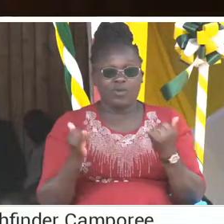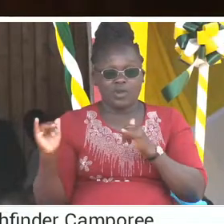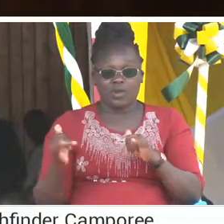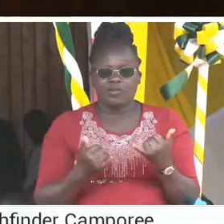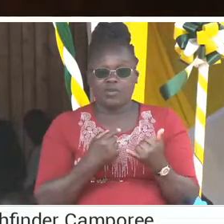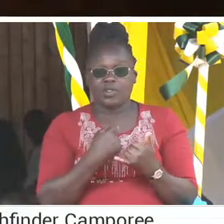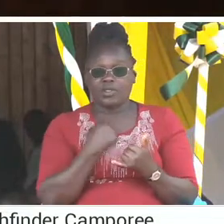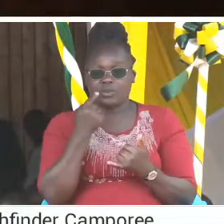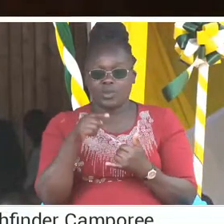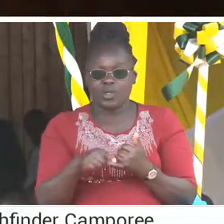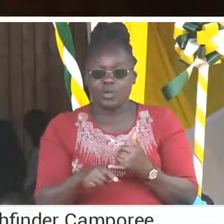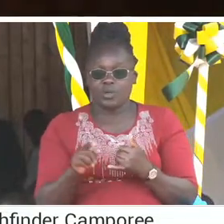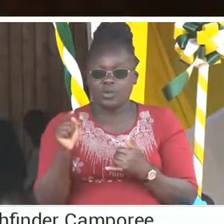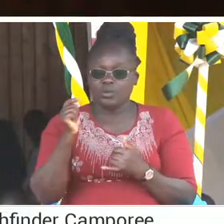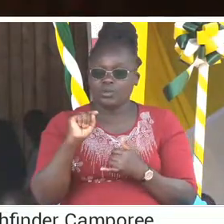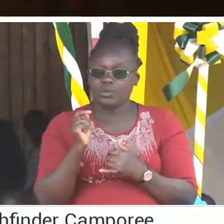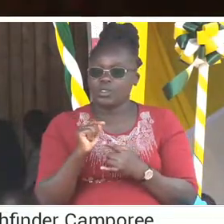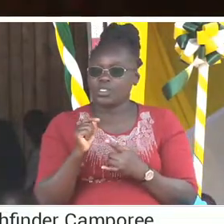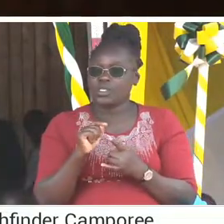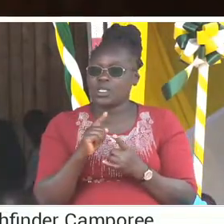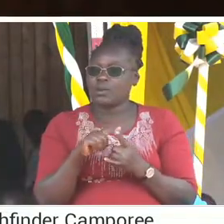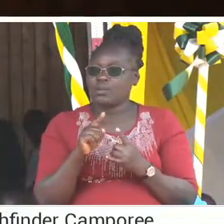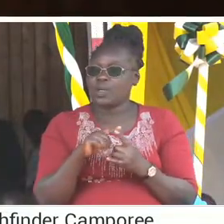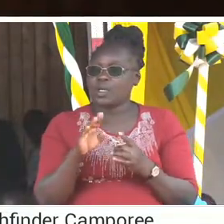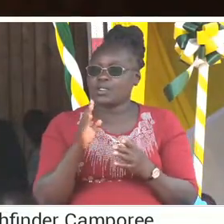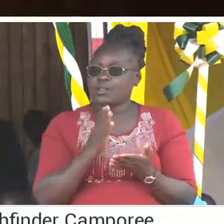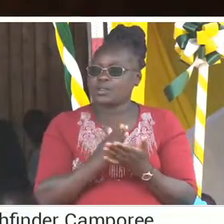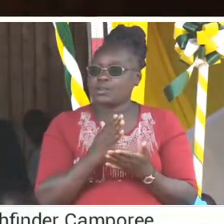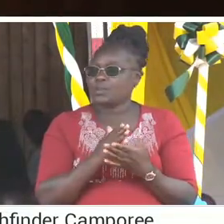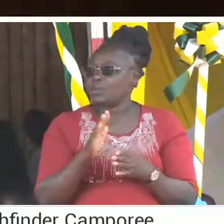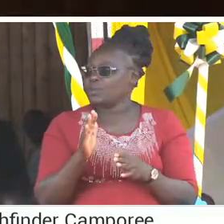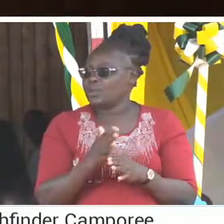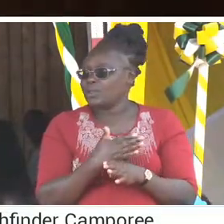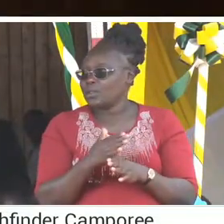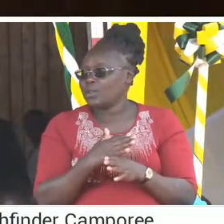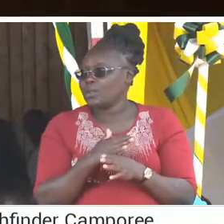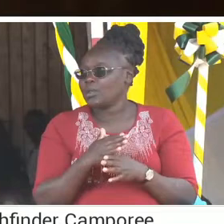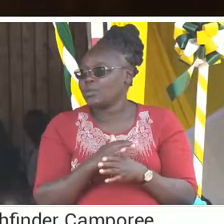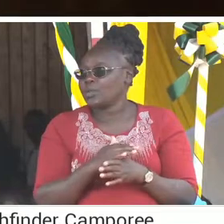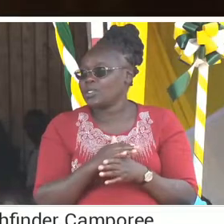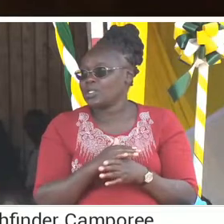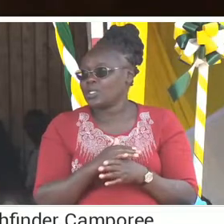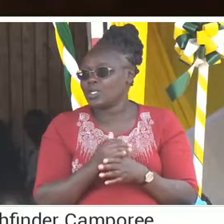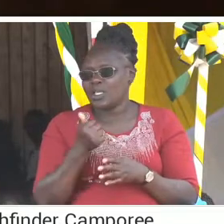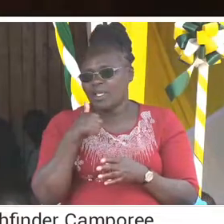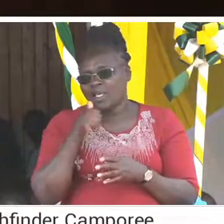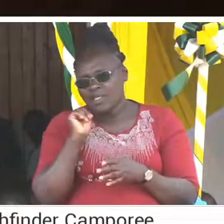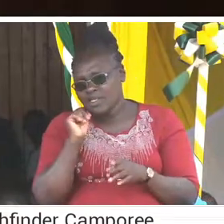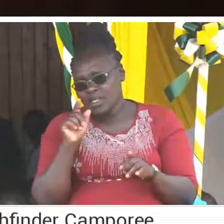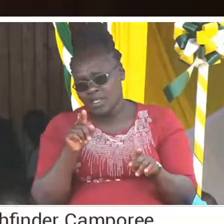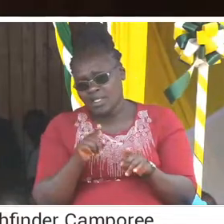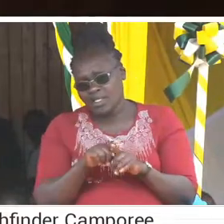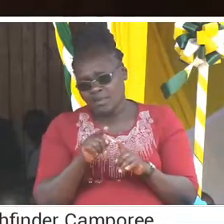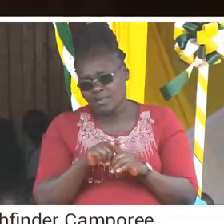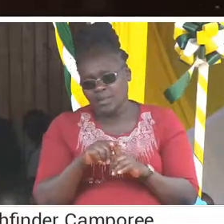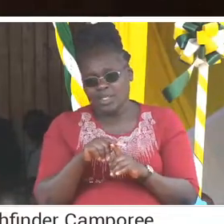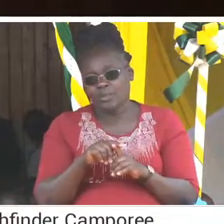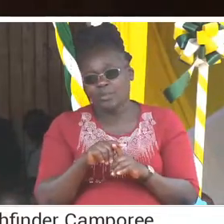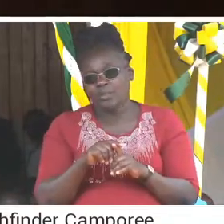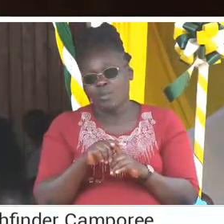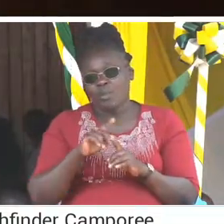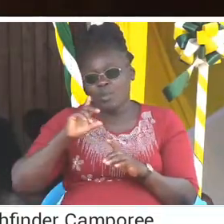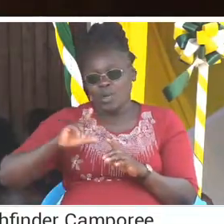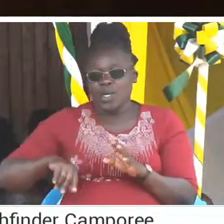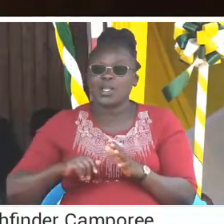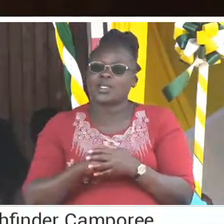nikawa nimeshikika president kwa nime promise nije, lakini tukachelewa kule Kaimosi. Na ninafuraha kwamba leo hii nimepata